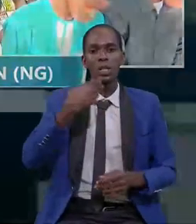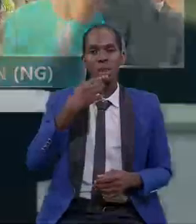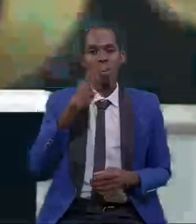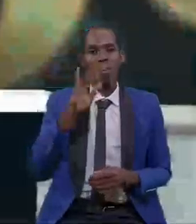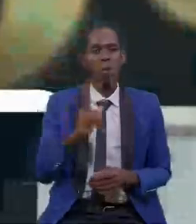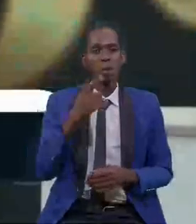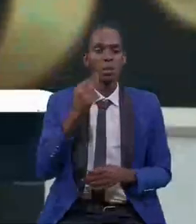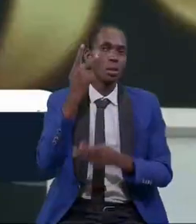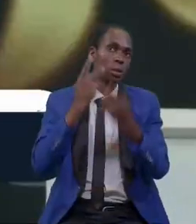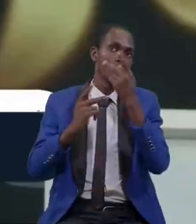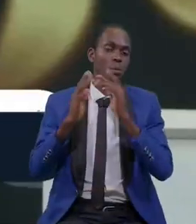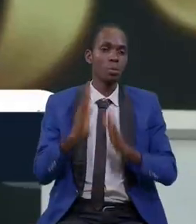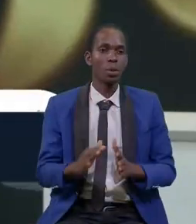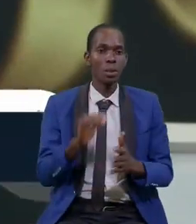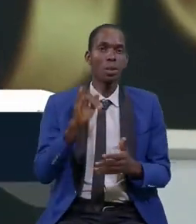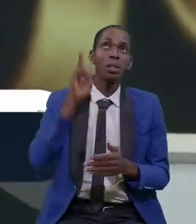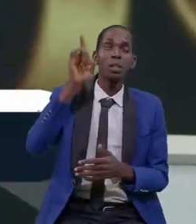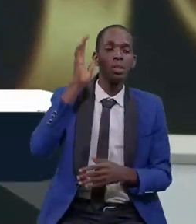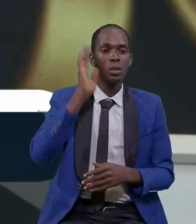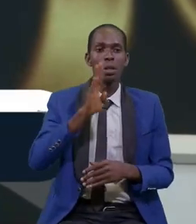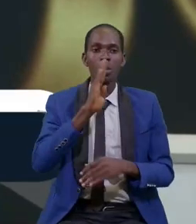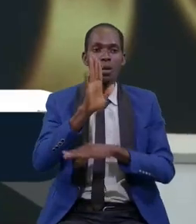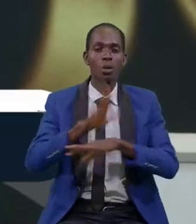le prophète. Il sera appelé